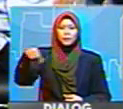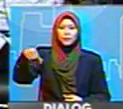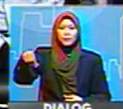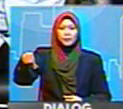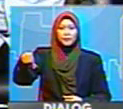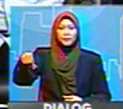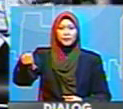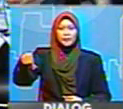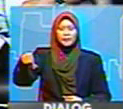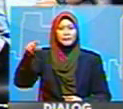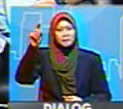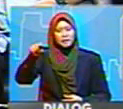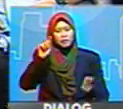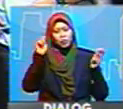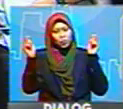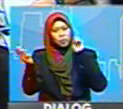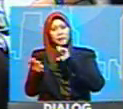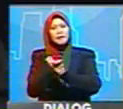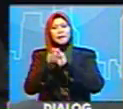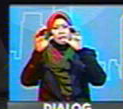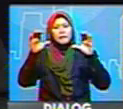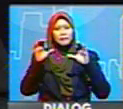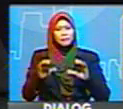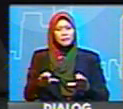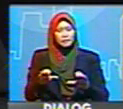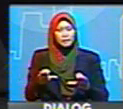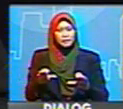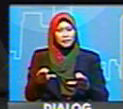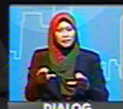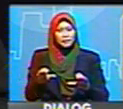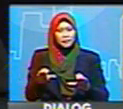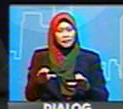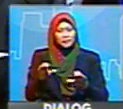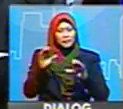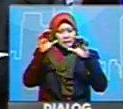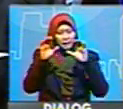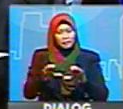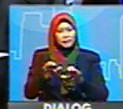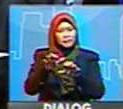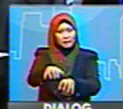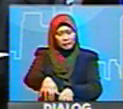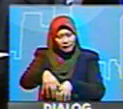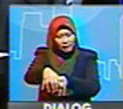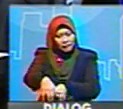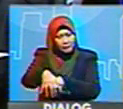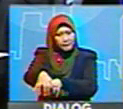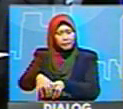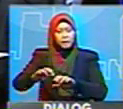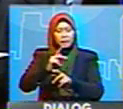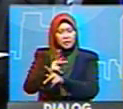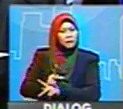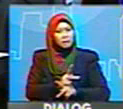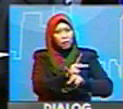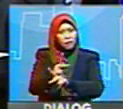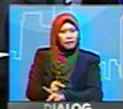er merubah dari segi cara pendekatan cara mereka menanam padi cara mengawal cara